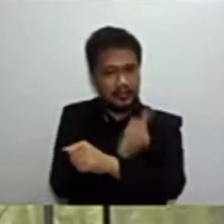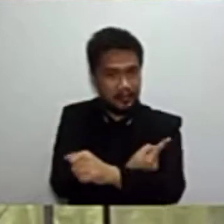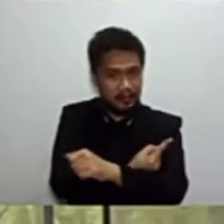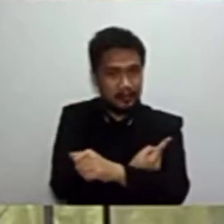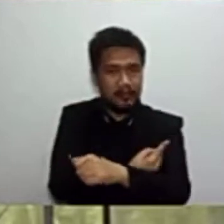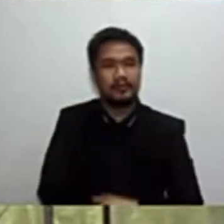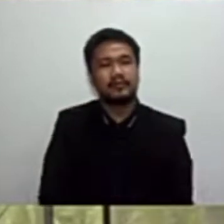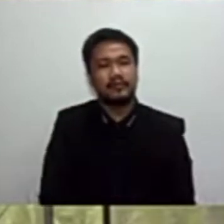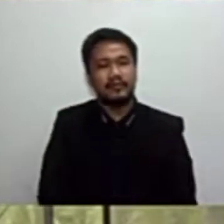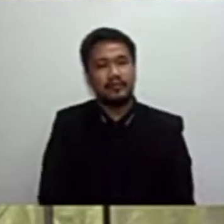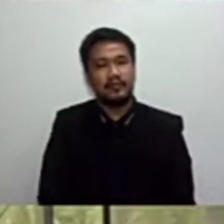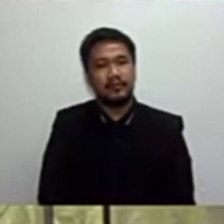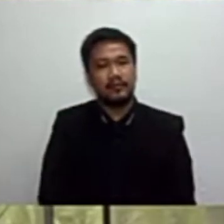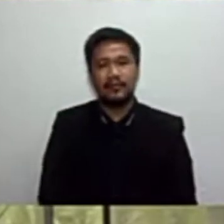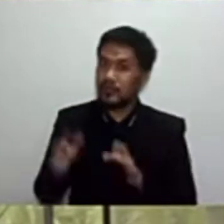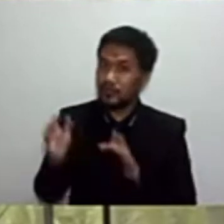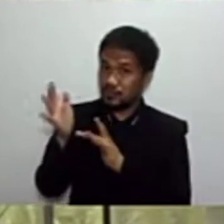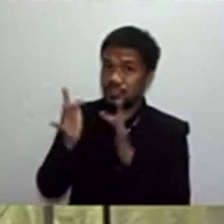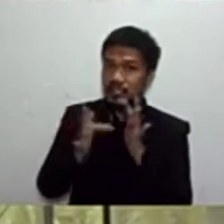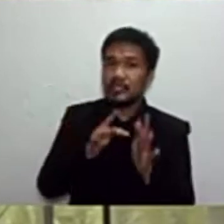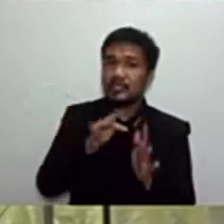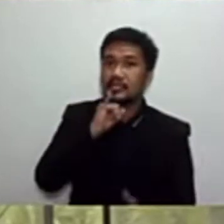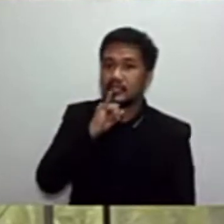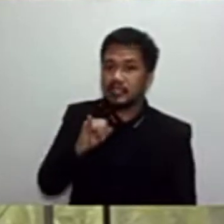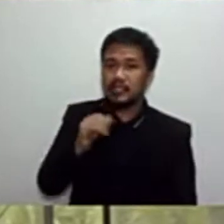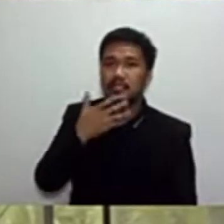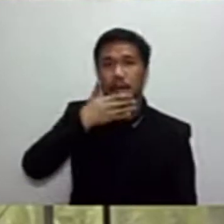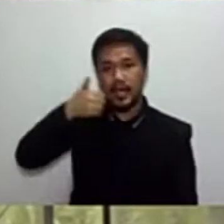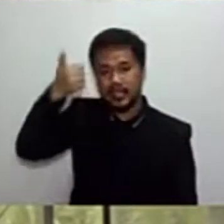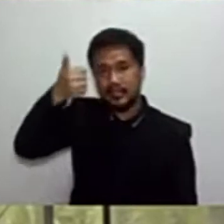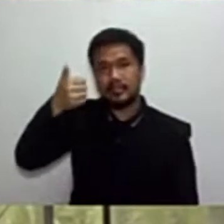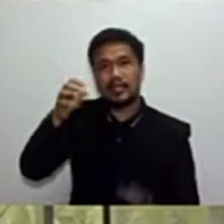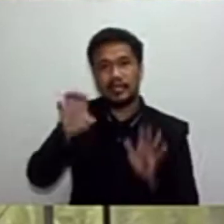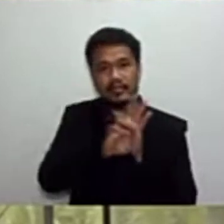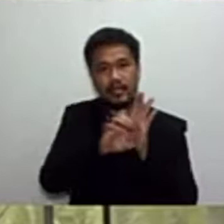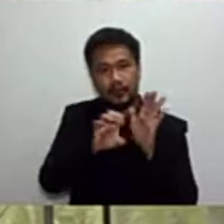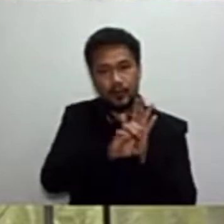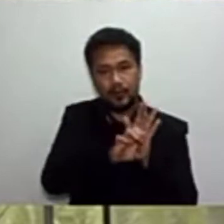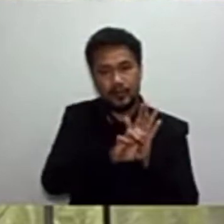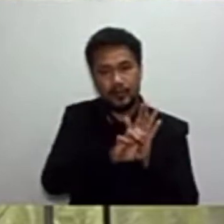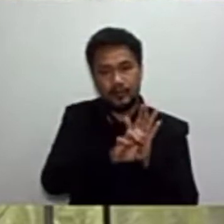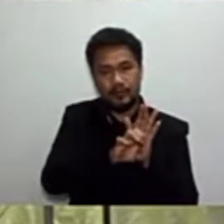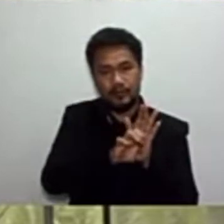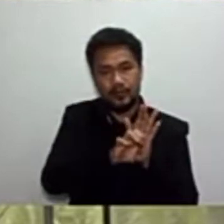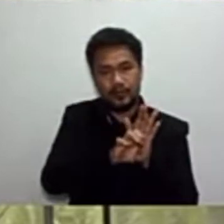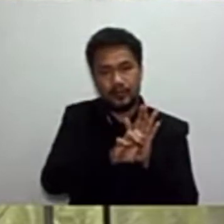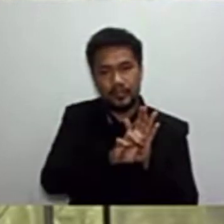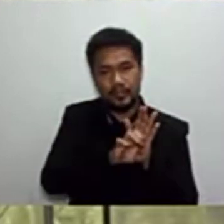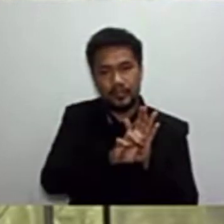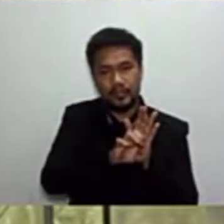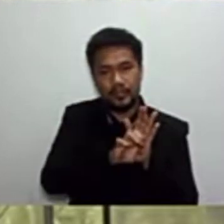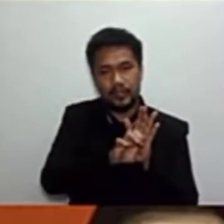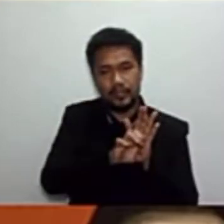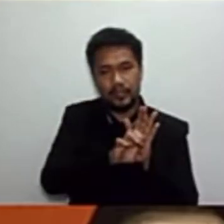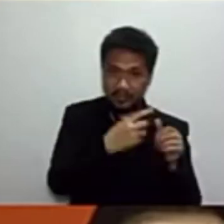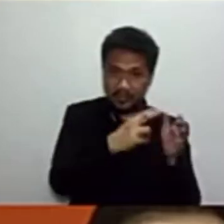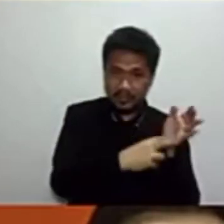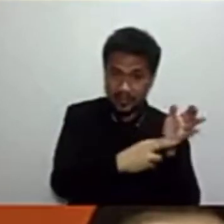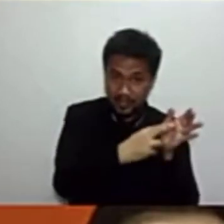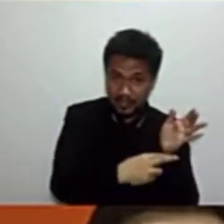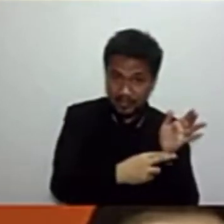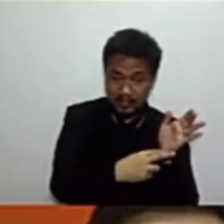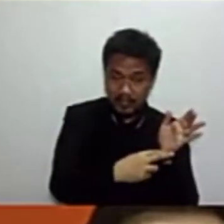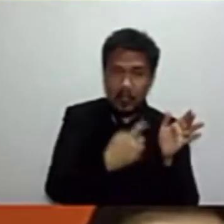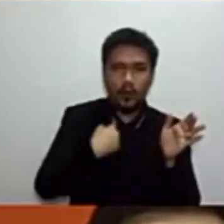Si Jesus ang magandang halimbawa nito sa ating unang pagbasa.